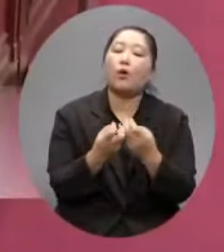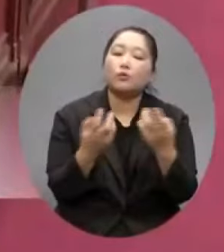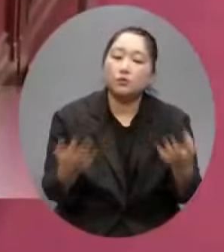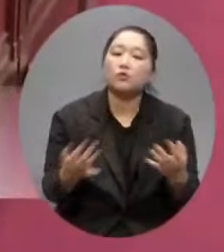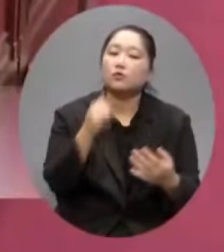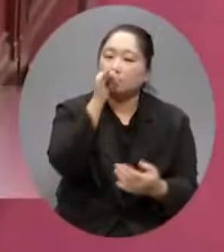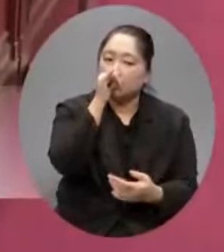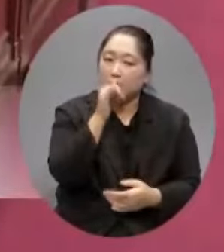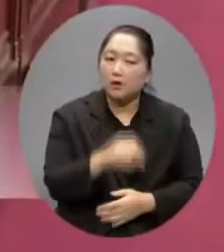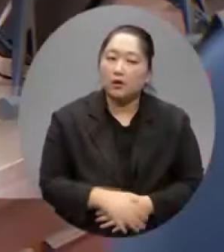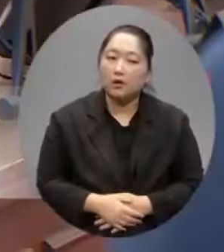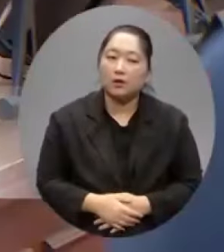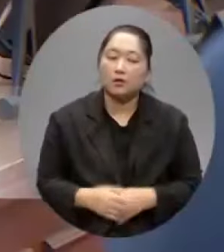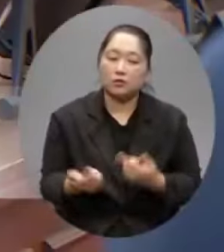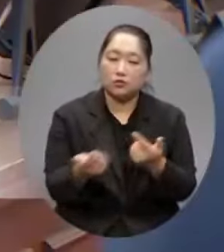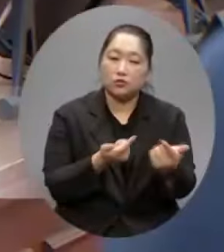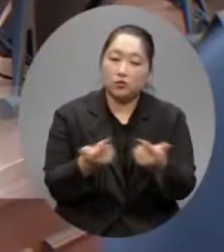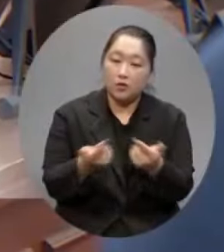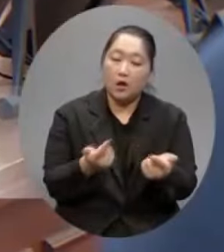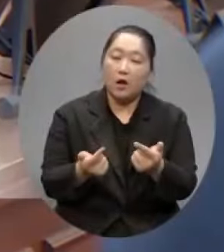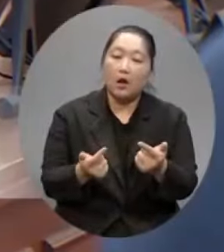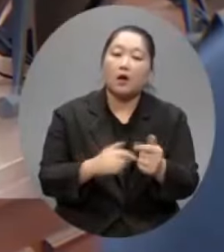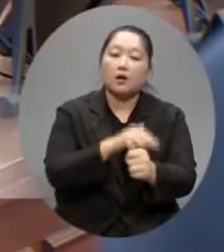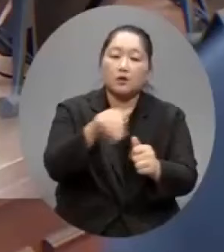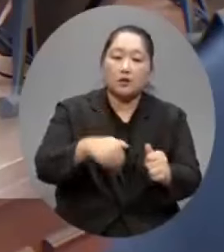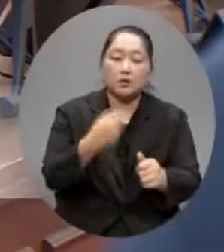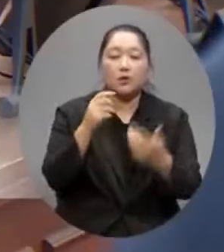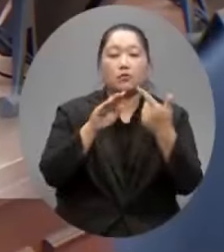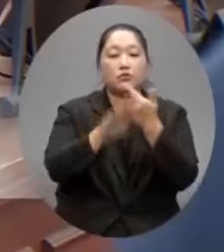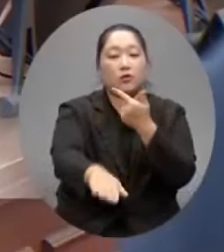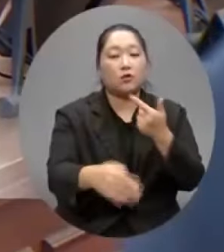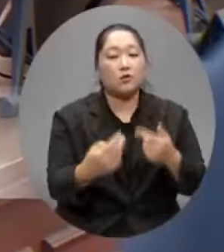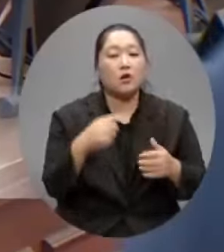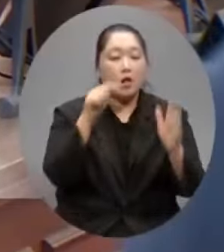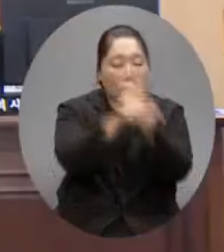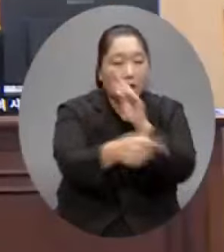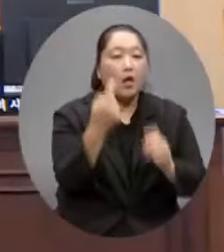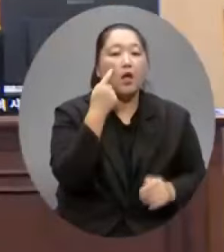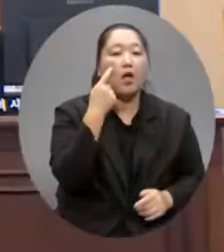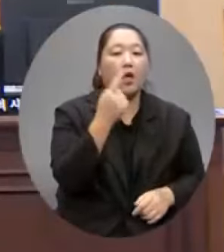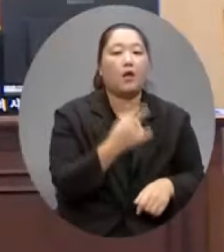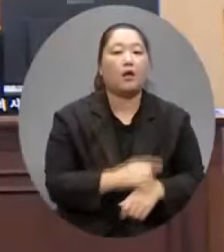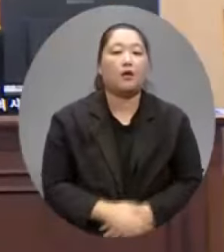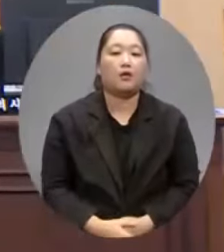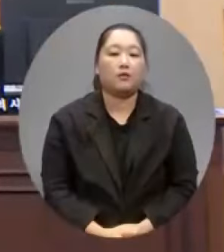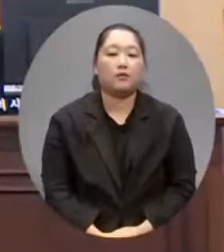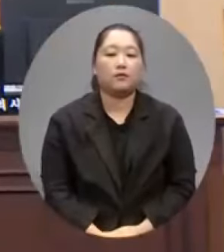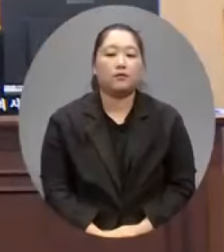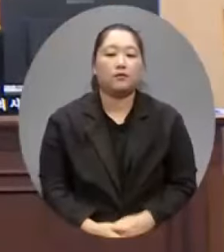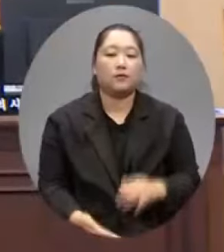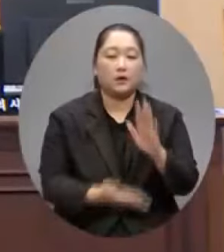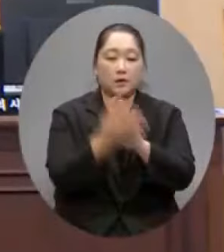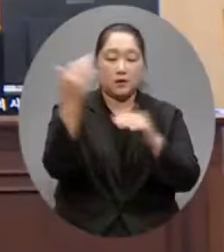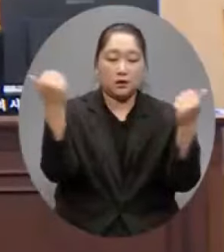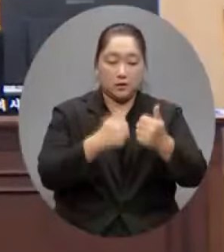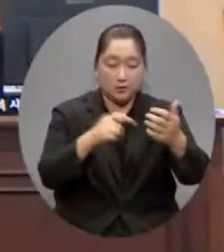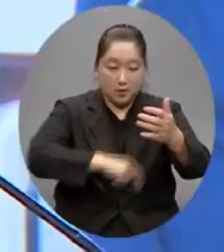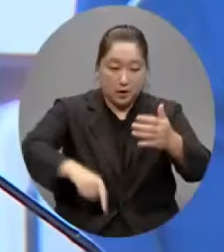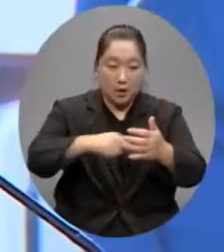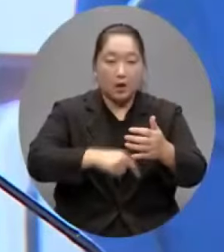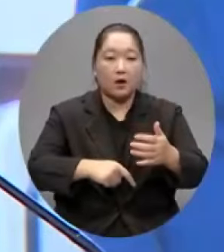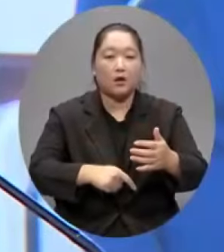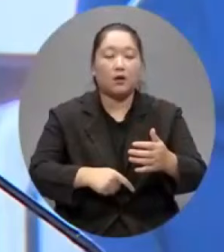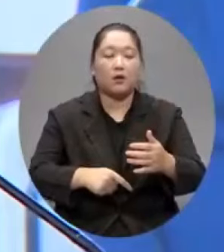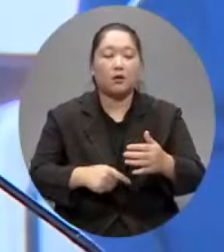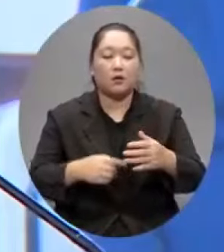있다며 유연근무제 실태 조사는 하반기에 실시하겠다고 밝혔습니다. 시의회 내부에서는 이딴